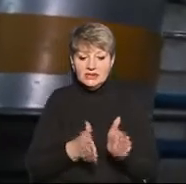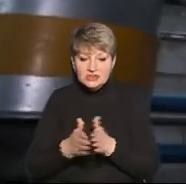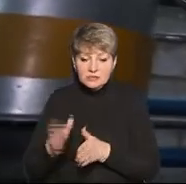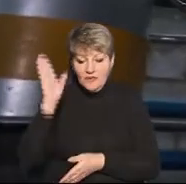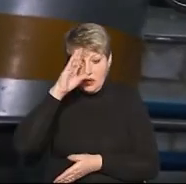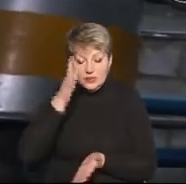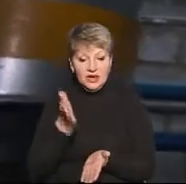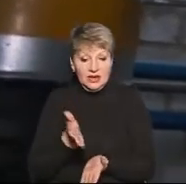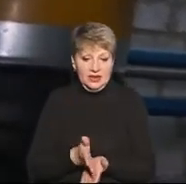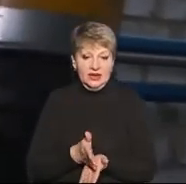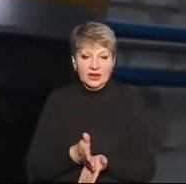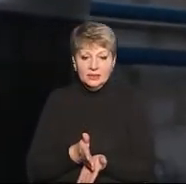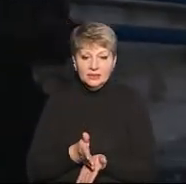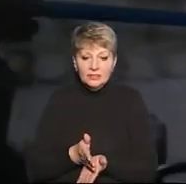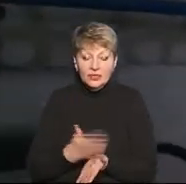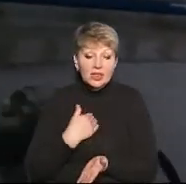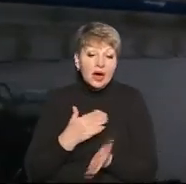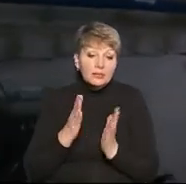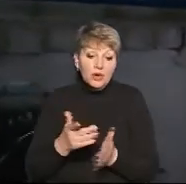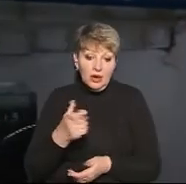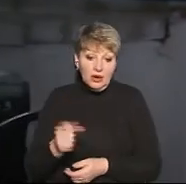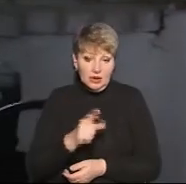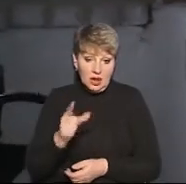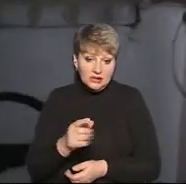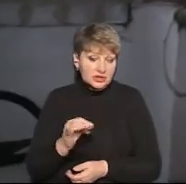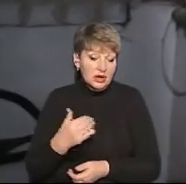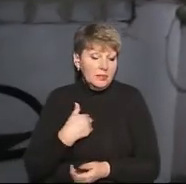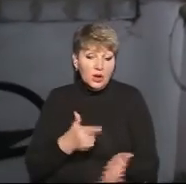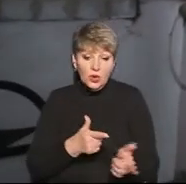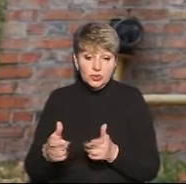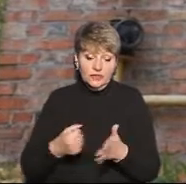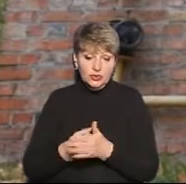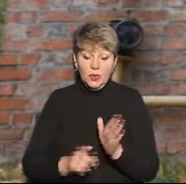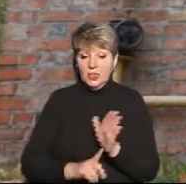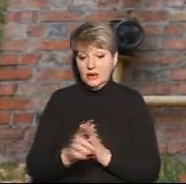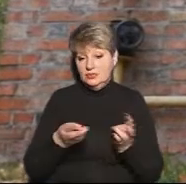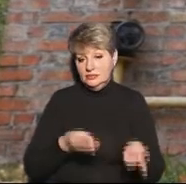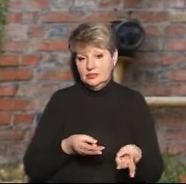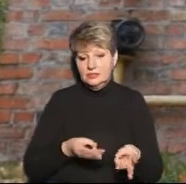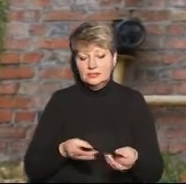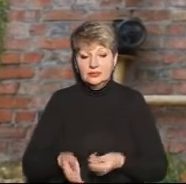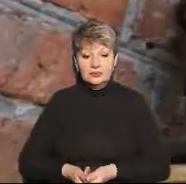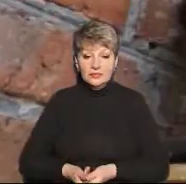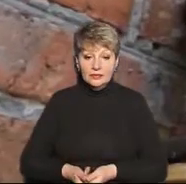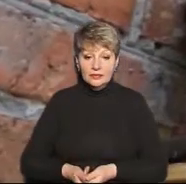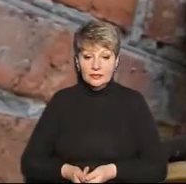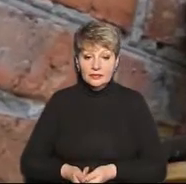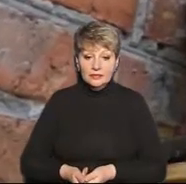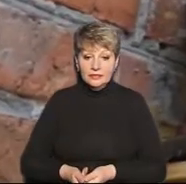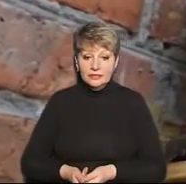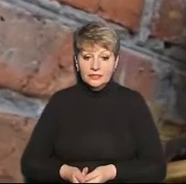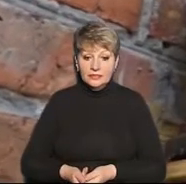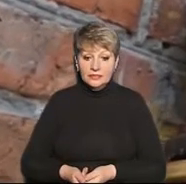водою, тобто нам тільки подача газу, і ми готові до розпалювання. Тетяна Рева, Федір Коцаба. Новини на